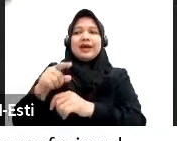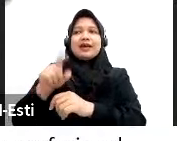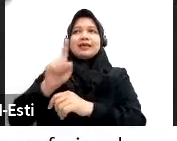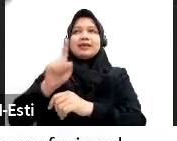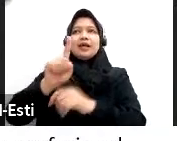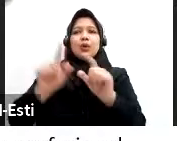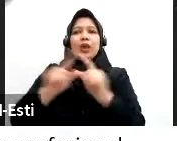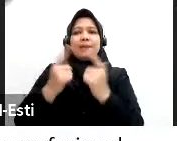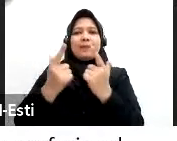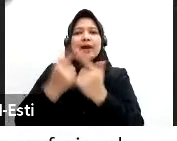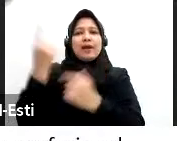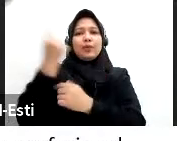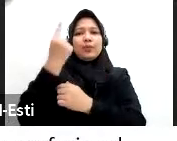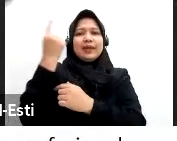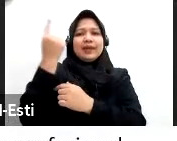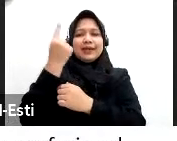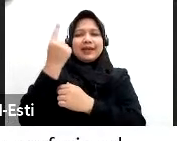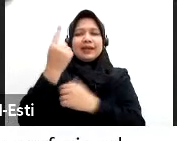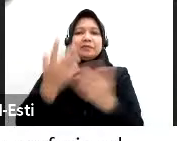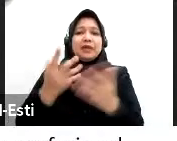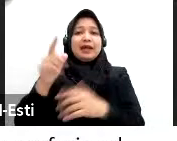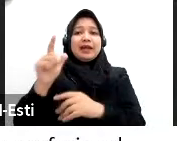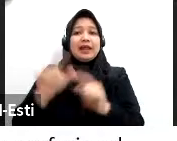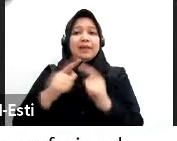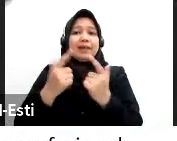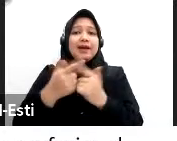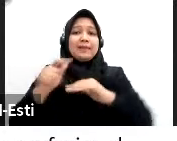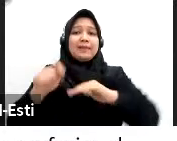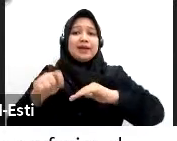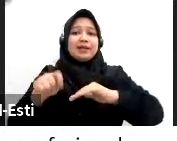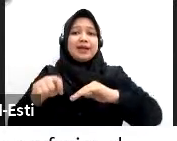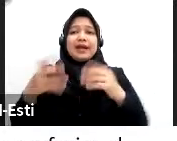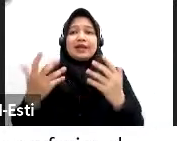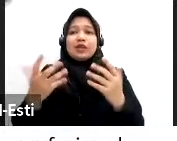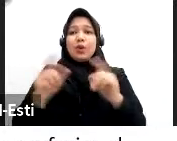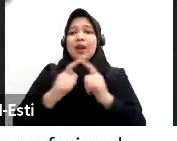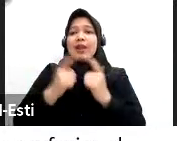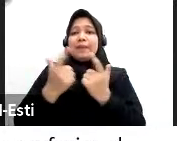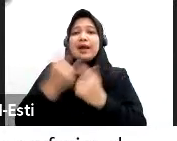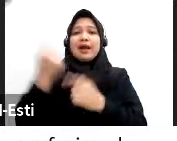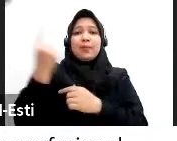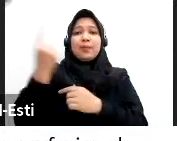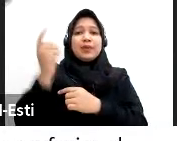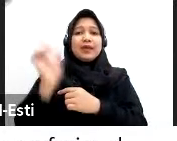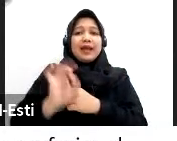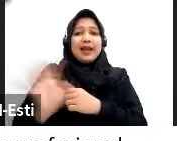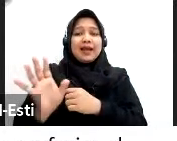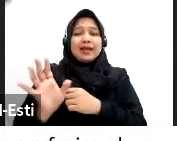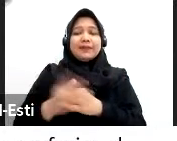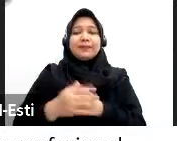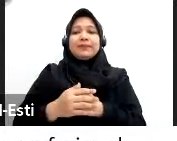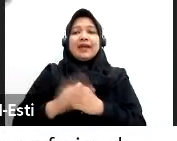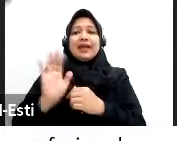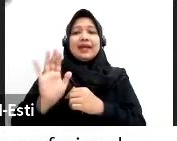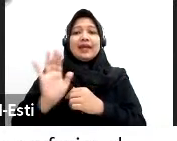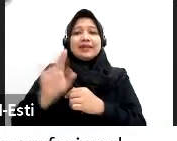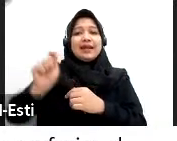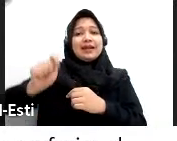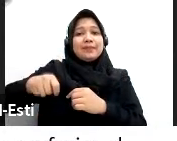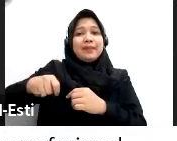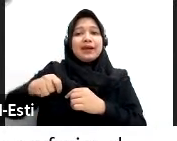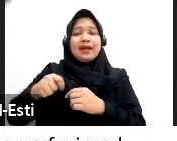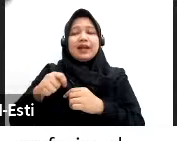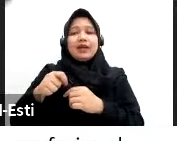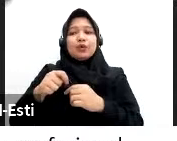publik ya tahitu lembaga peradilan atau lembaga publik lainnya yang kemudian digunakan untuk